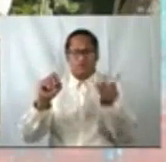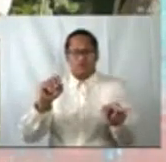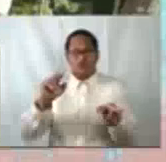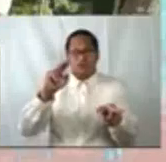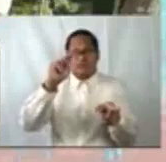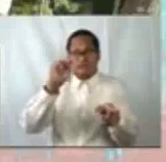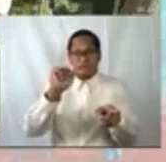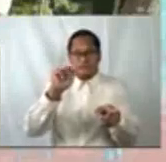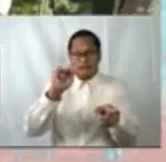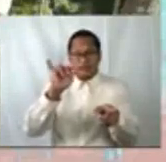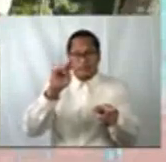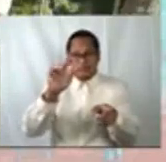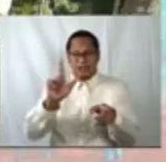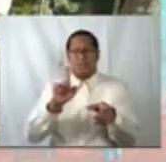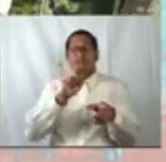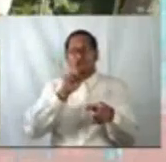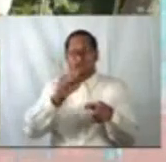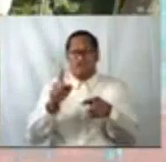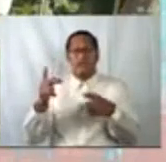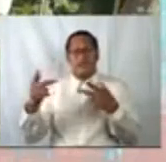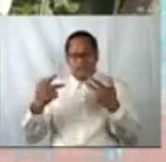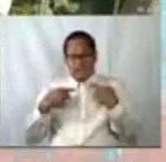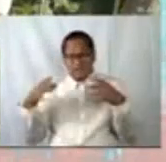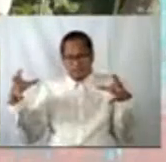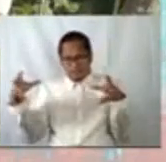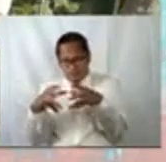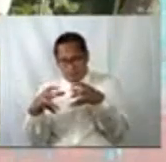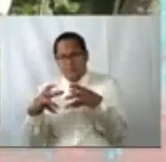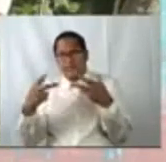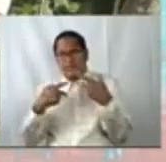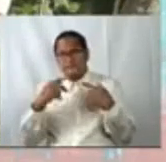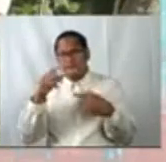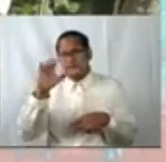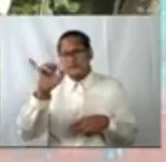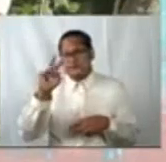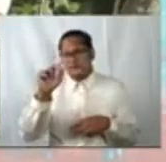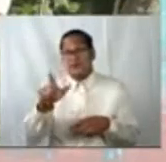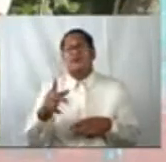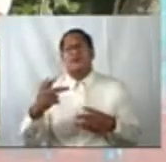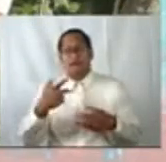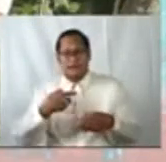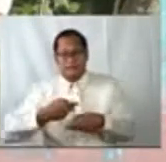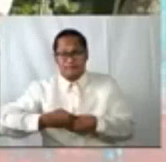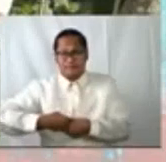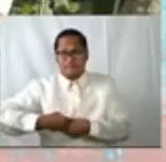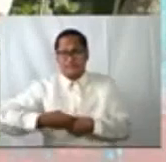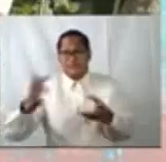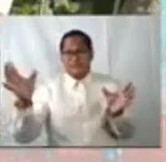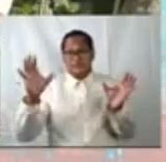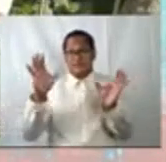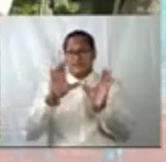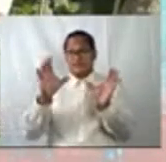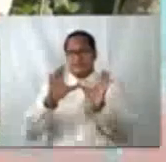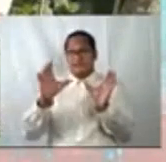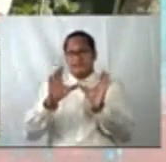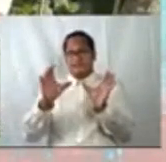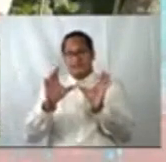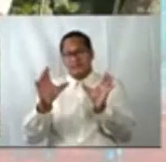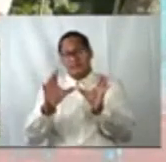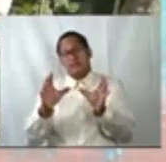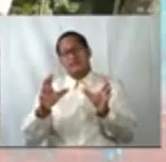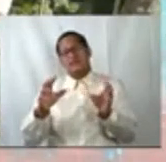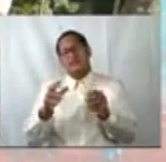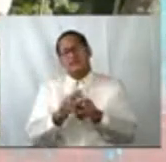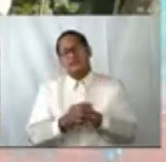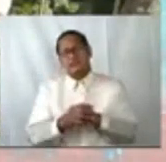hukbo at noong pamahalaan. So may hukbo, may civil. At sila'y nagre-release ng mga birth certificates saka mga marriage certificates, use